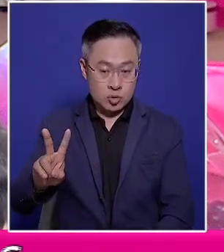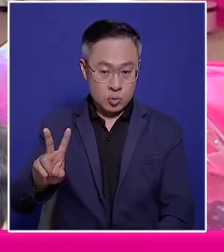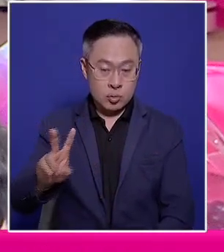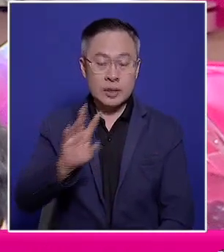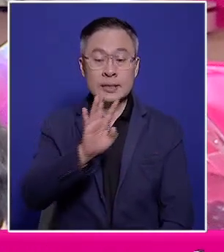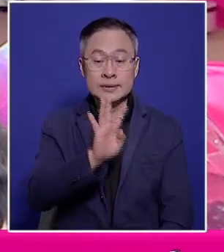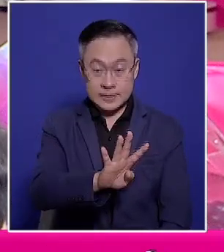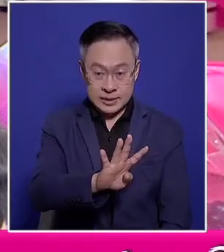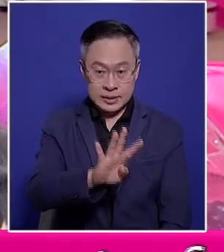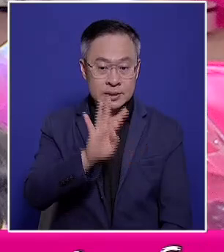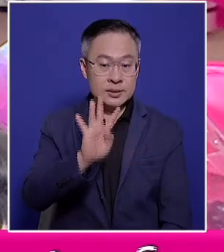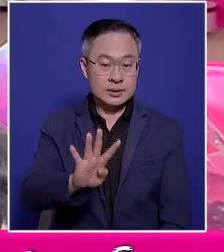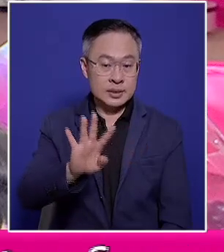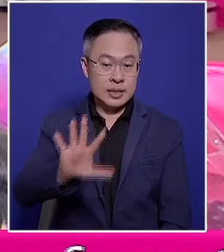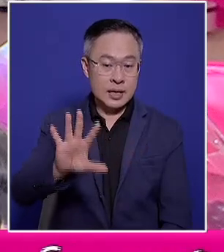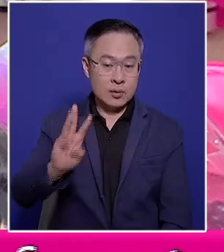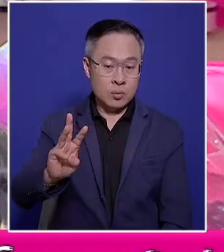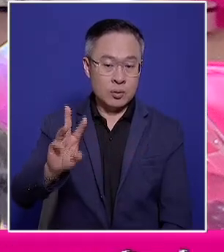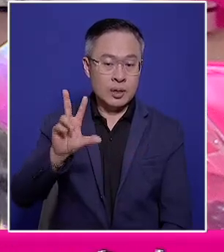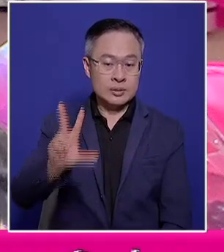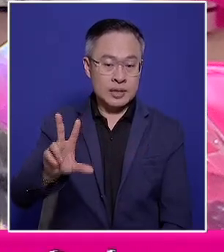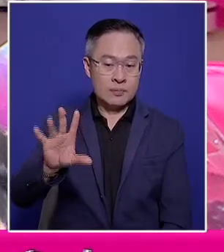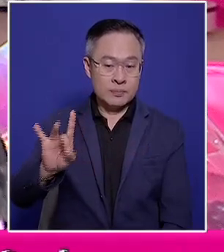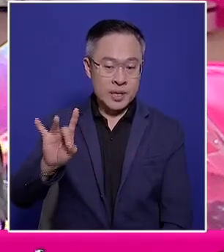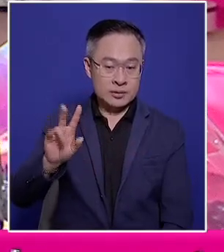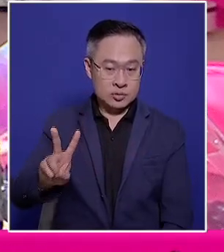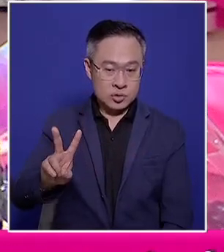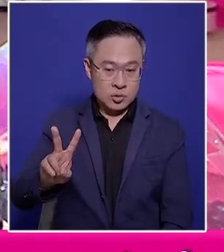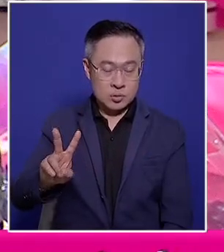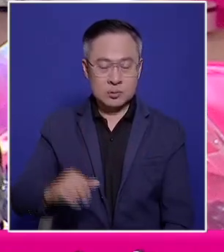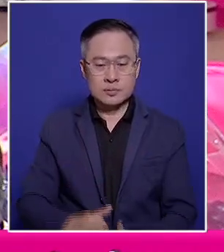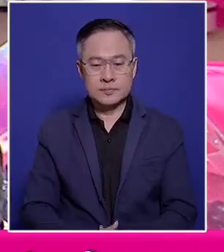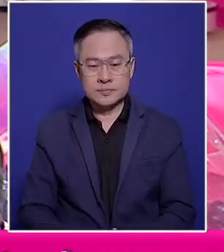2 4 4 5 6 3 8 2